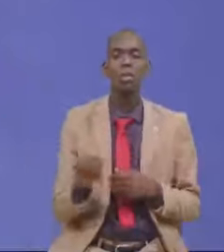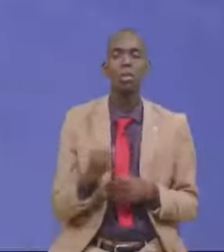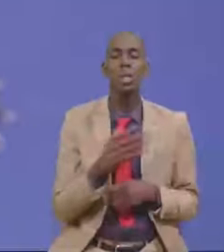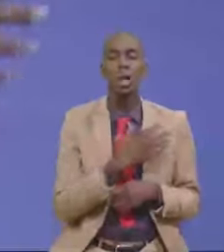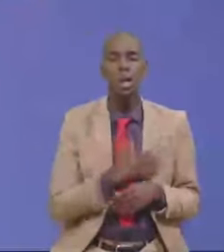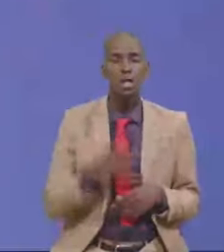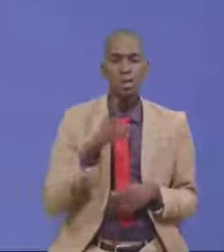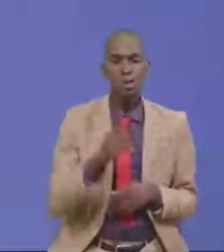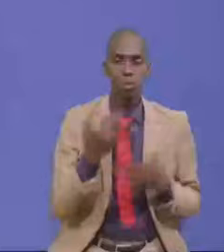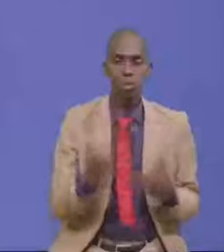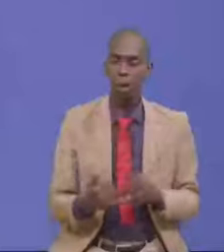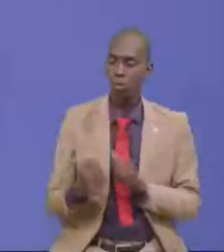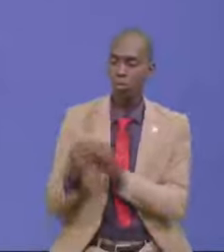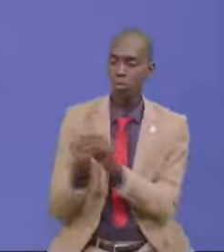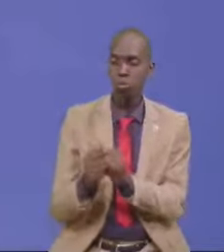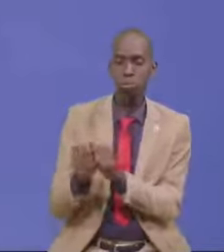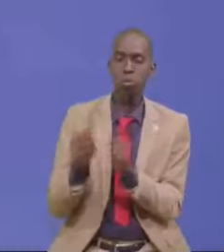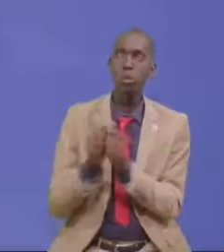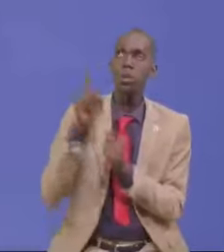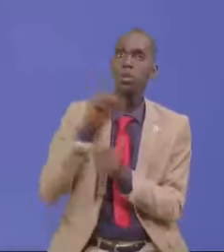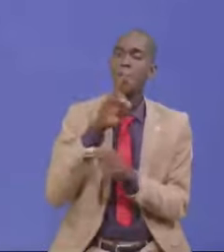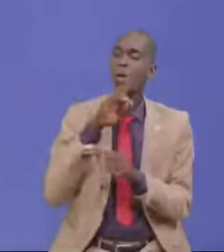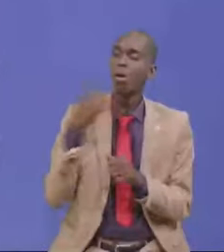Et tu marches avec lui, tu es en accord avec lui.